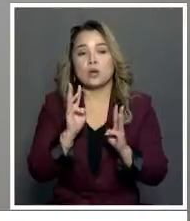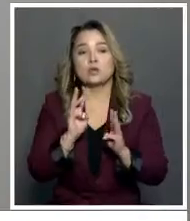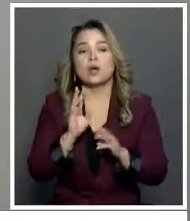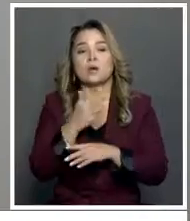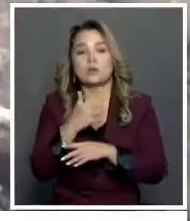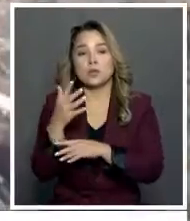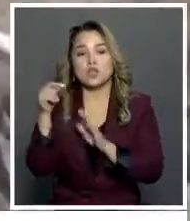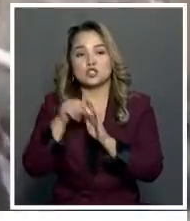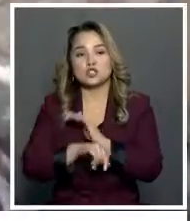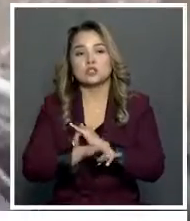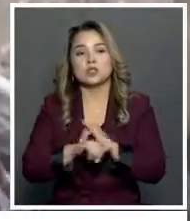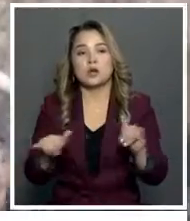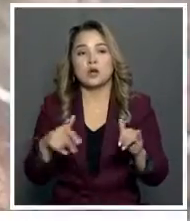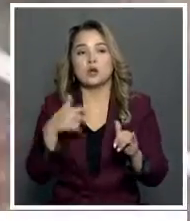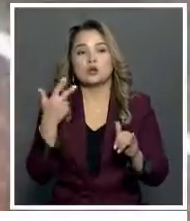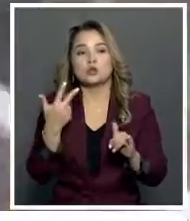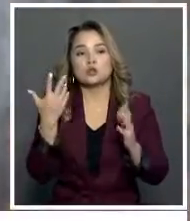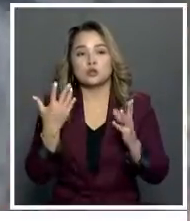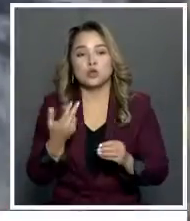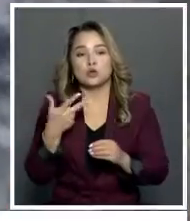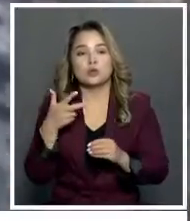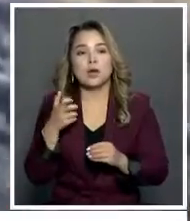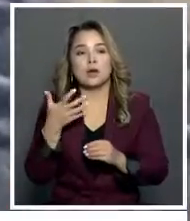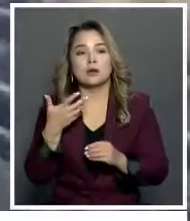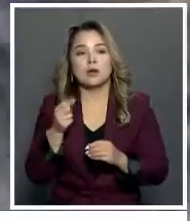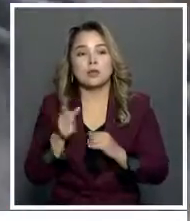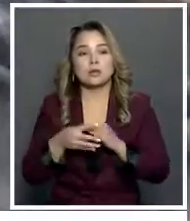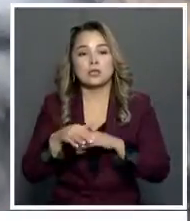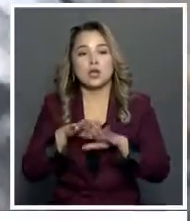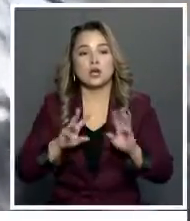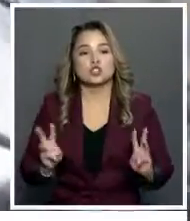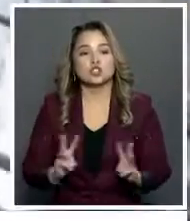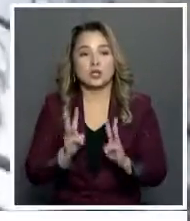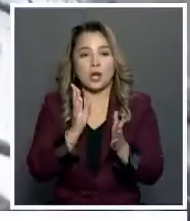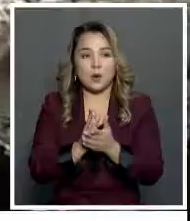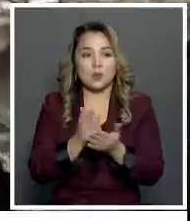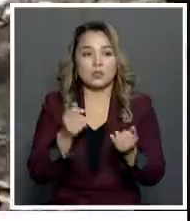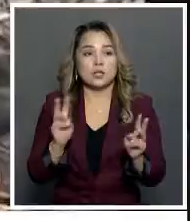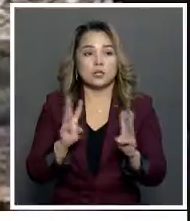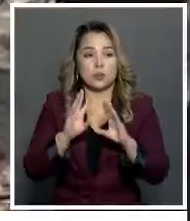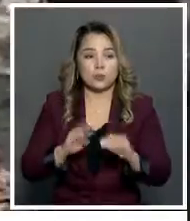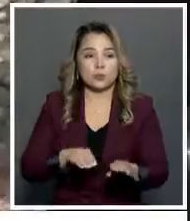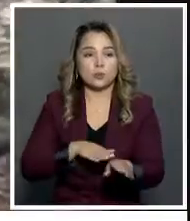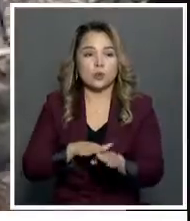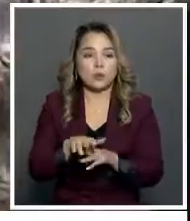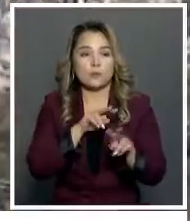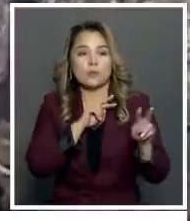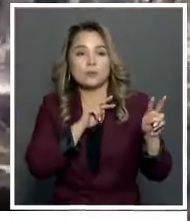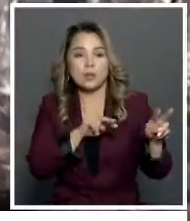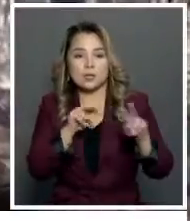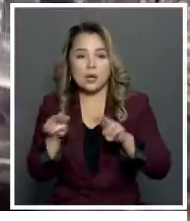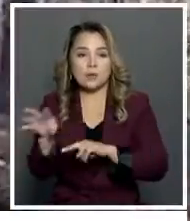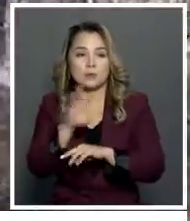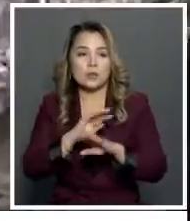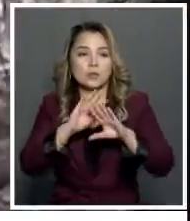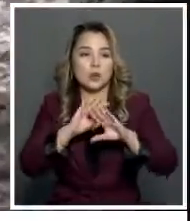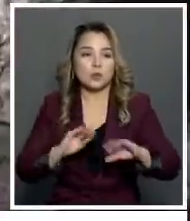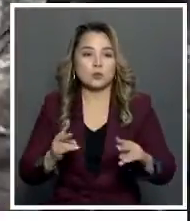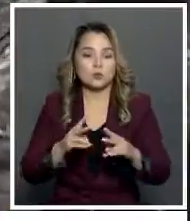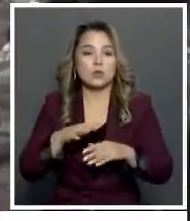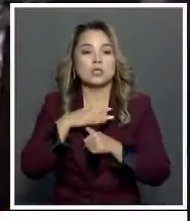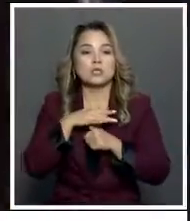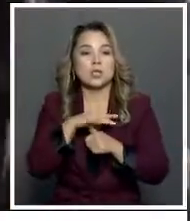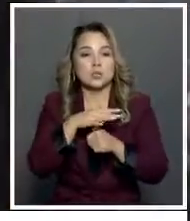үлгерді. Үш күнде 3,5 гектар аумақ жанып кетті. Қазір қызыл жалының беті қайтқанмен толық сөнген жоқ. Әзірге мамандар тікұшақтың